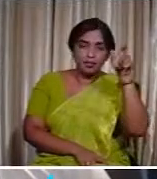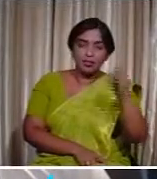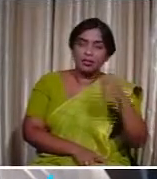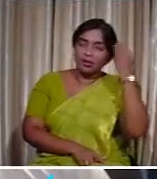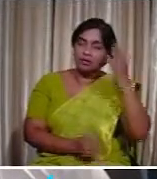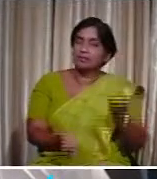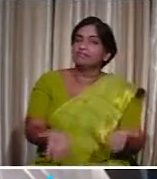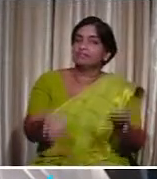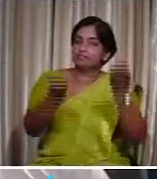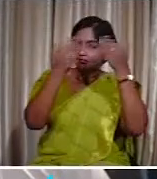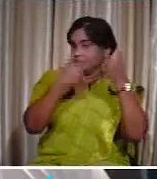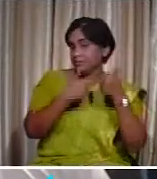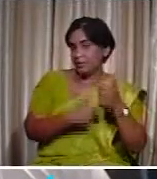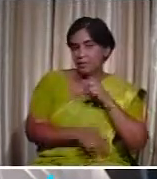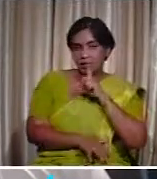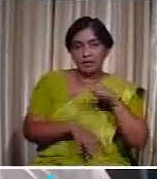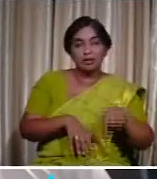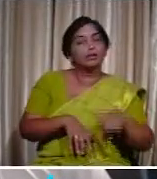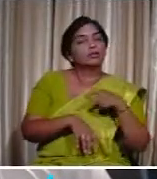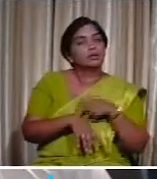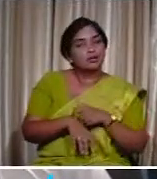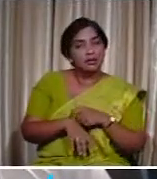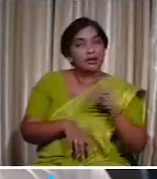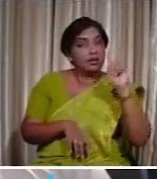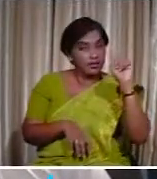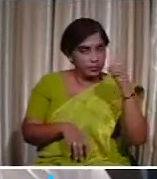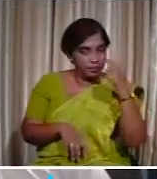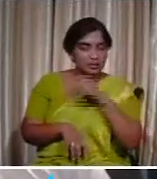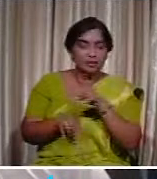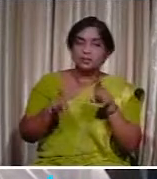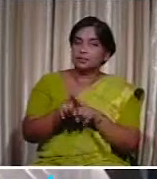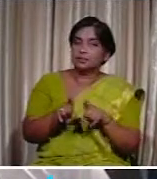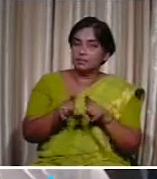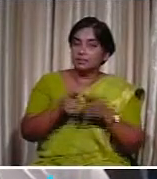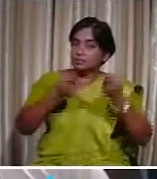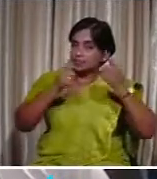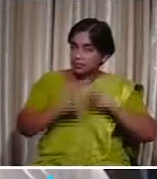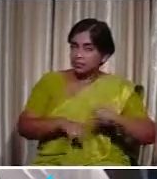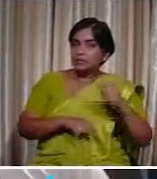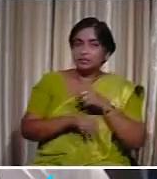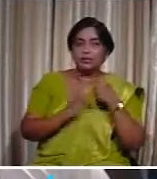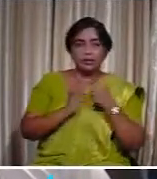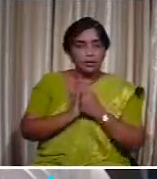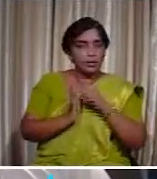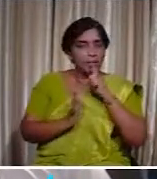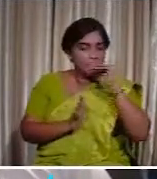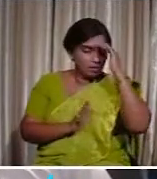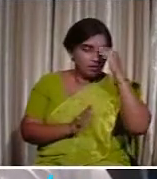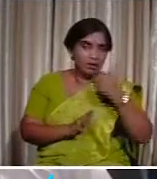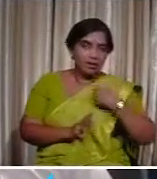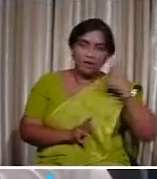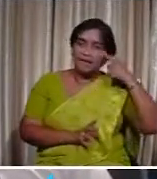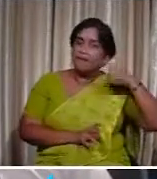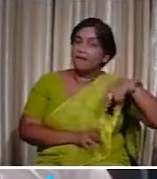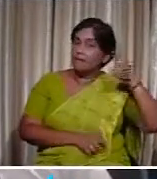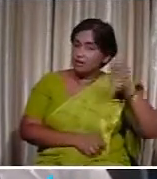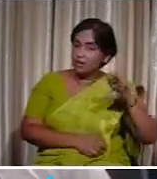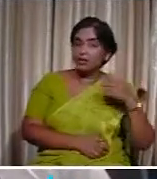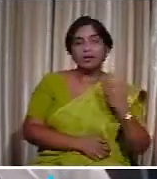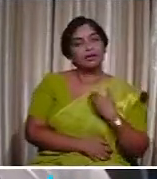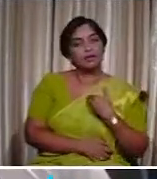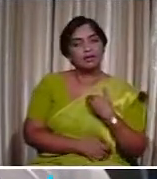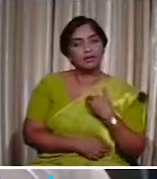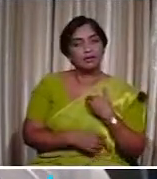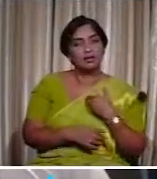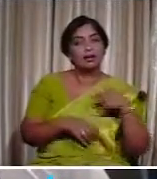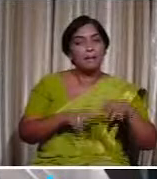සුව ප්‍රාර්ථනා කරනවා මේ මොහොතේ මුලින්ම ඊට අමතරව ගරු කතානායකතුමනි මා විශ්වාස කරනවා අපි